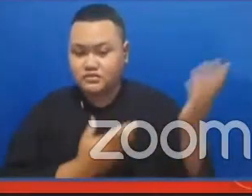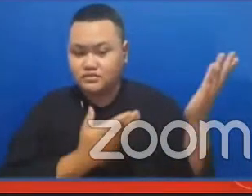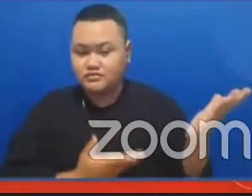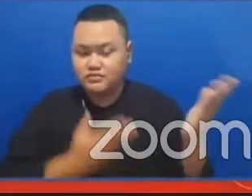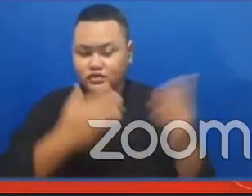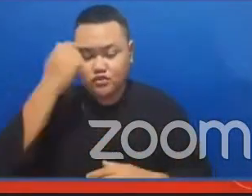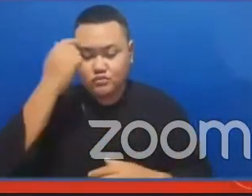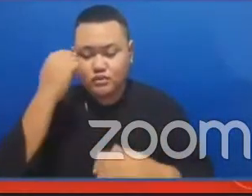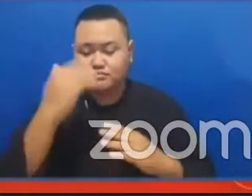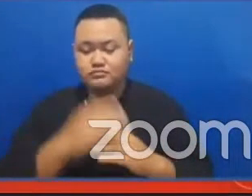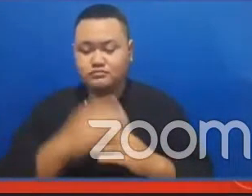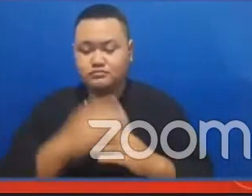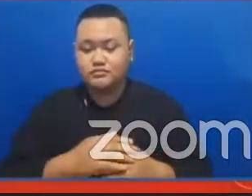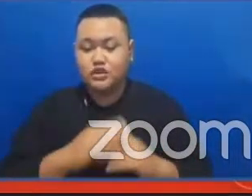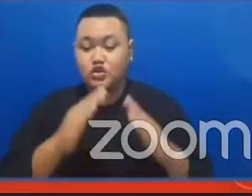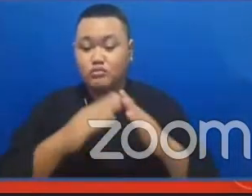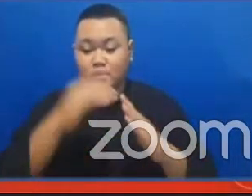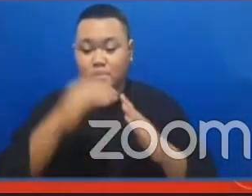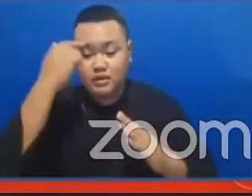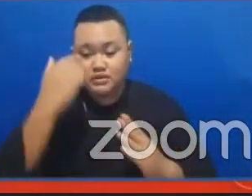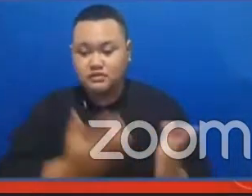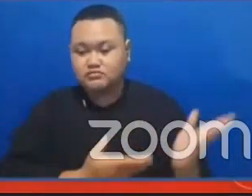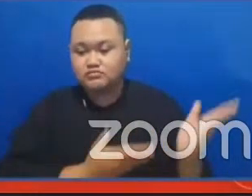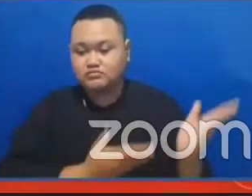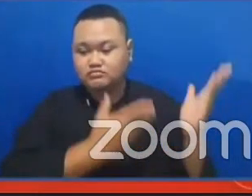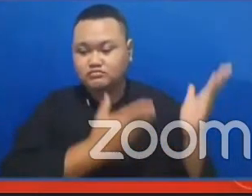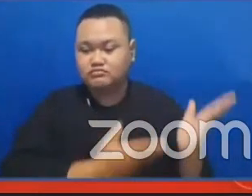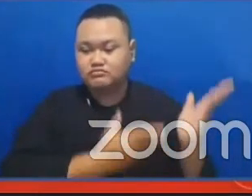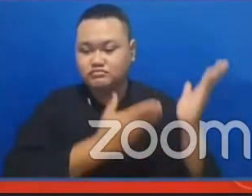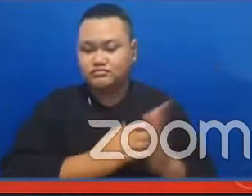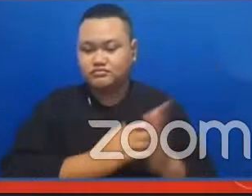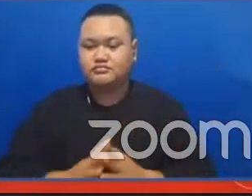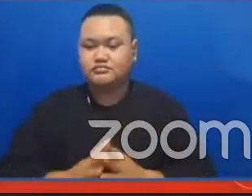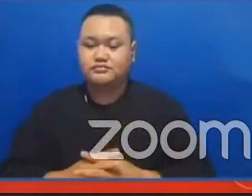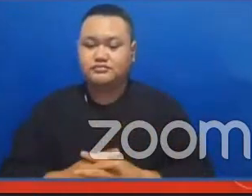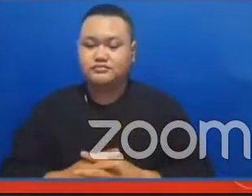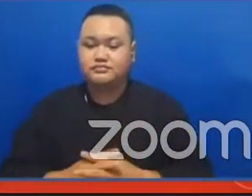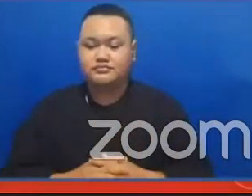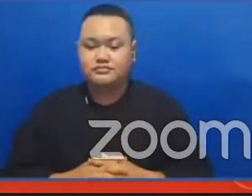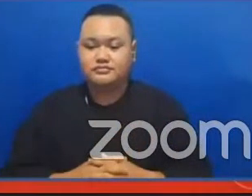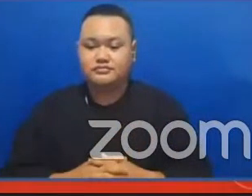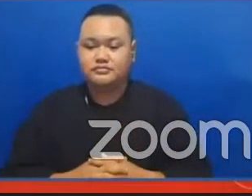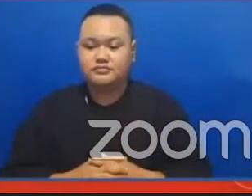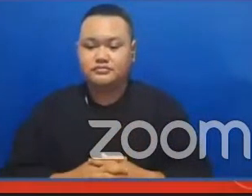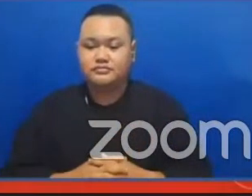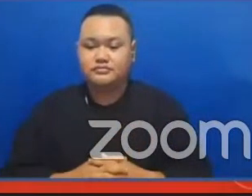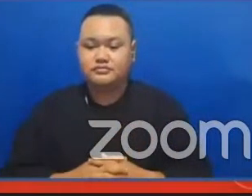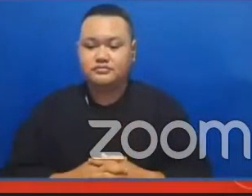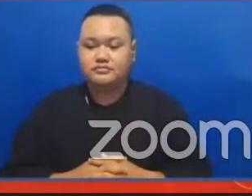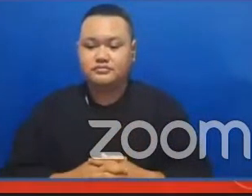belajar, Bapak Ibu, selama pandemi dari kemarin kami menyelenggarakan pembelajaran secara daring. Ya.